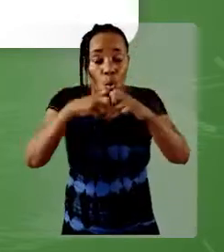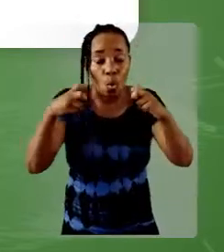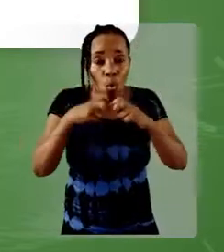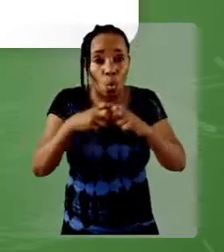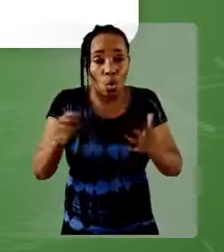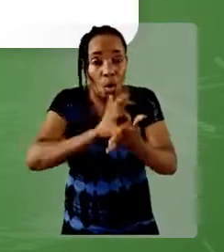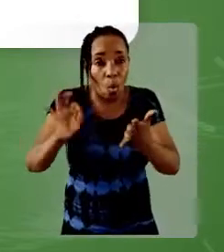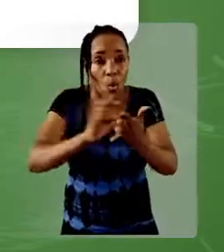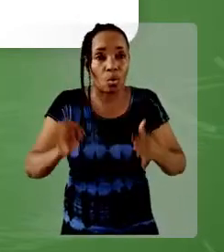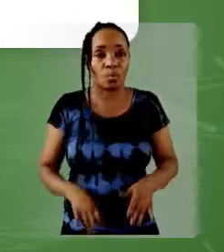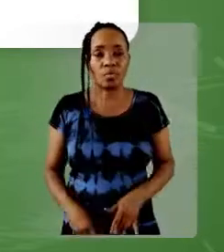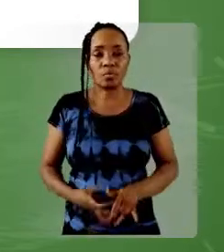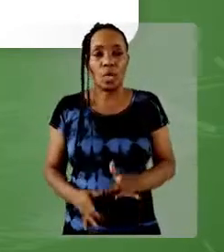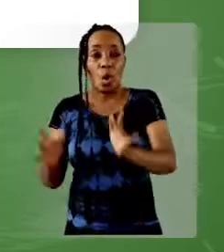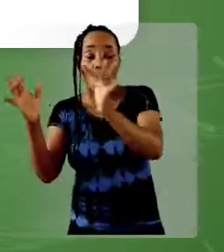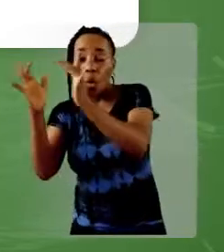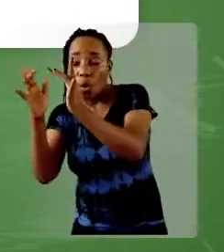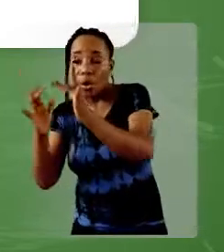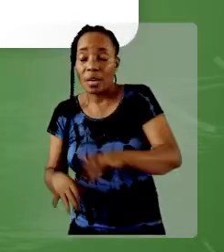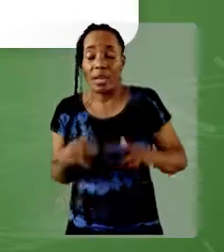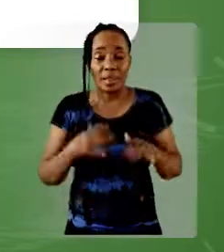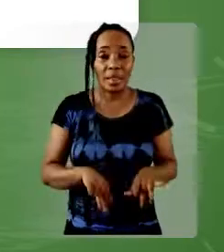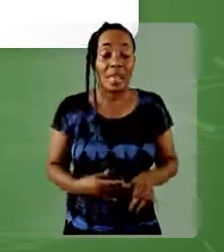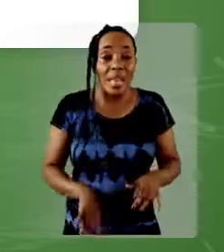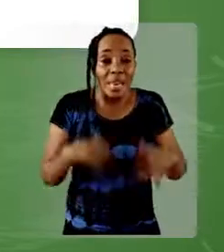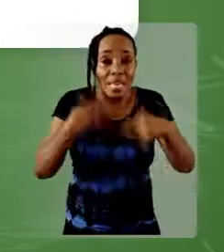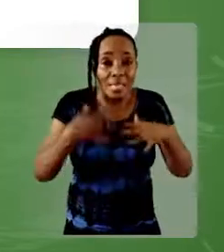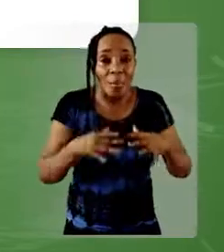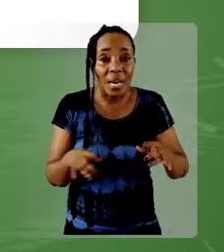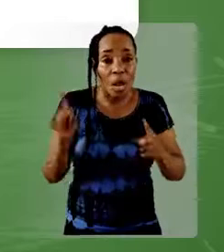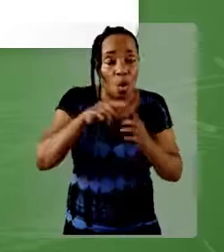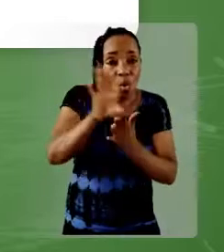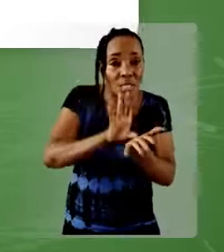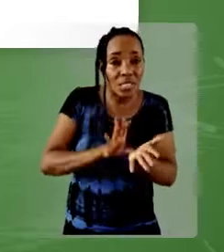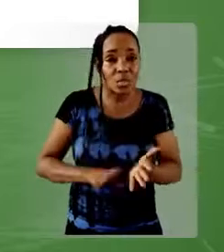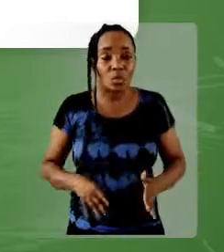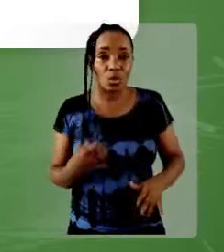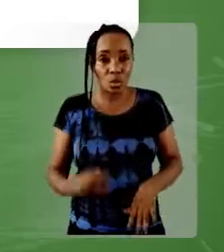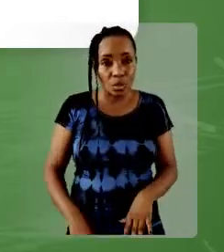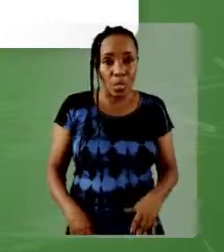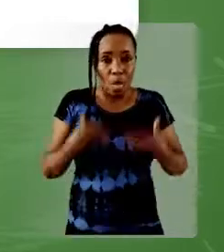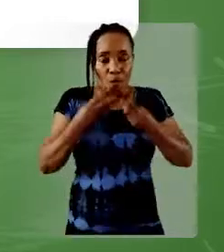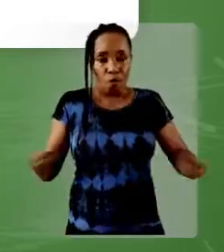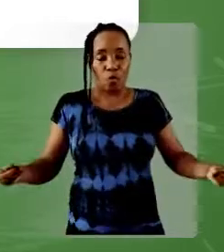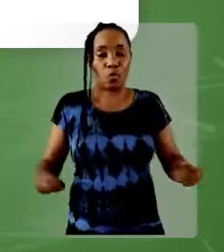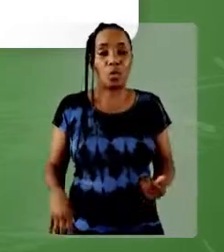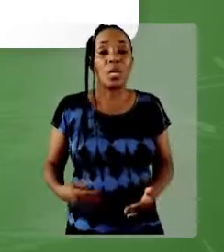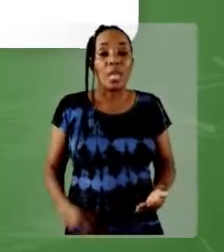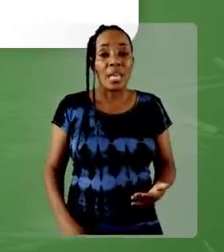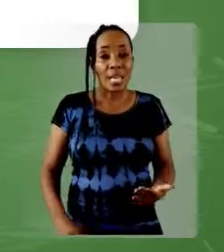les appareils électriques au circuit électrique. Fonde et coupe le courant en cas de